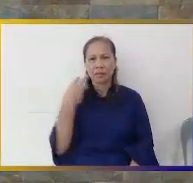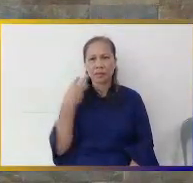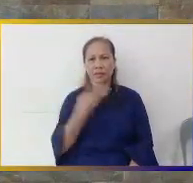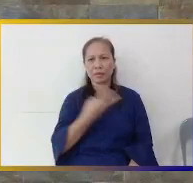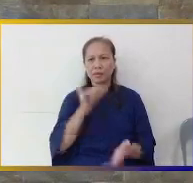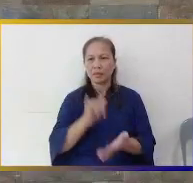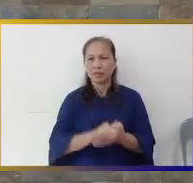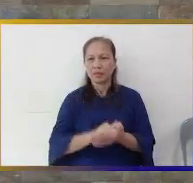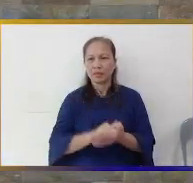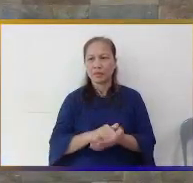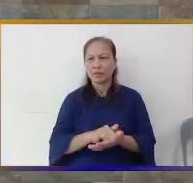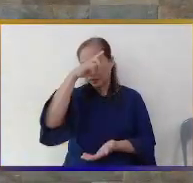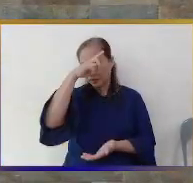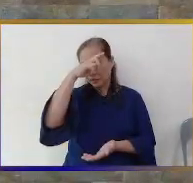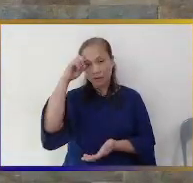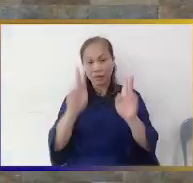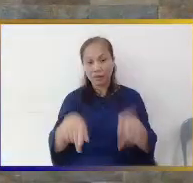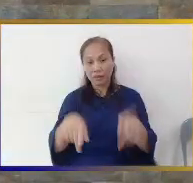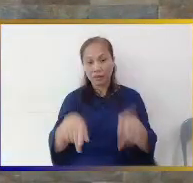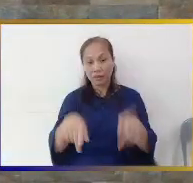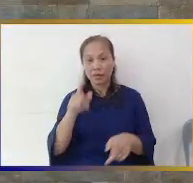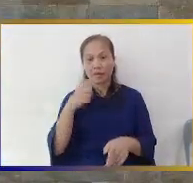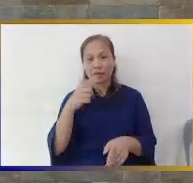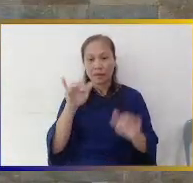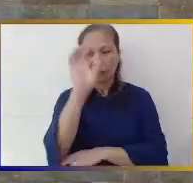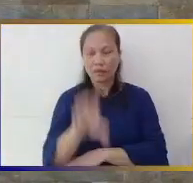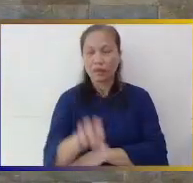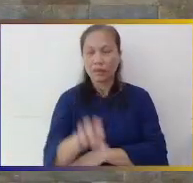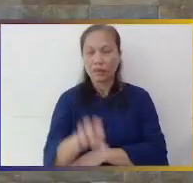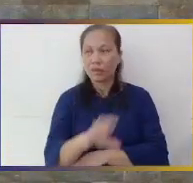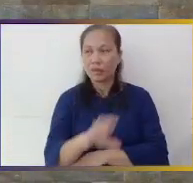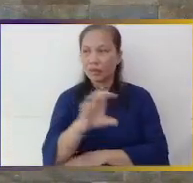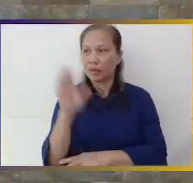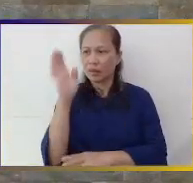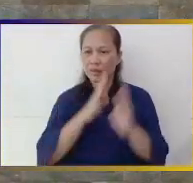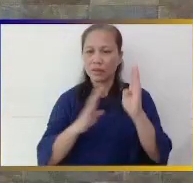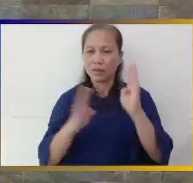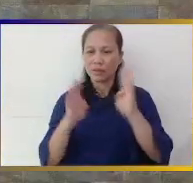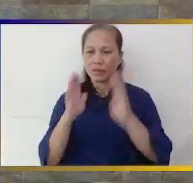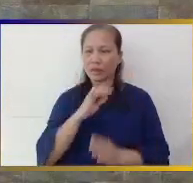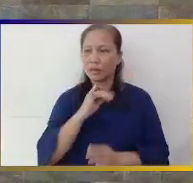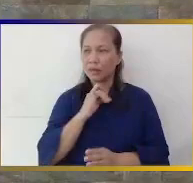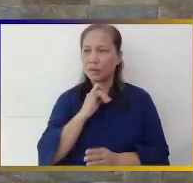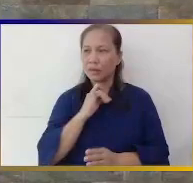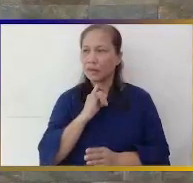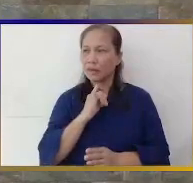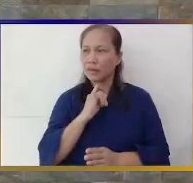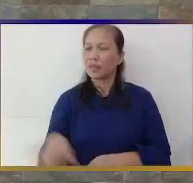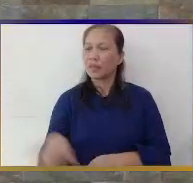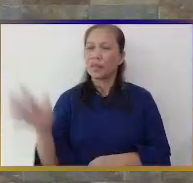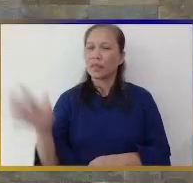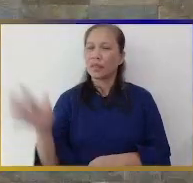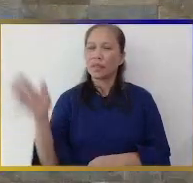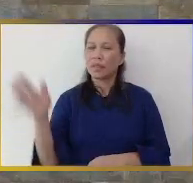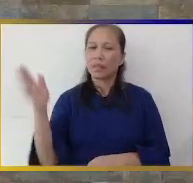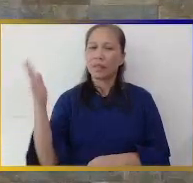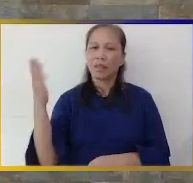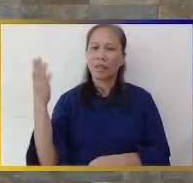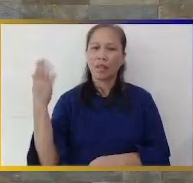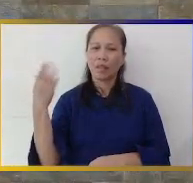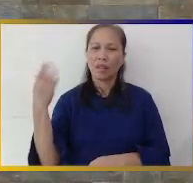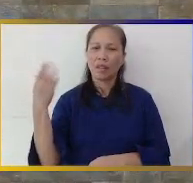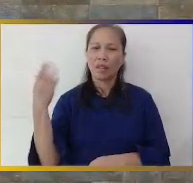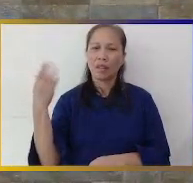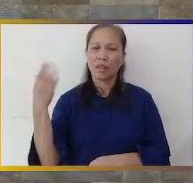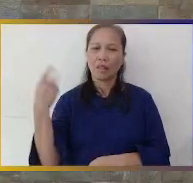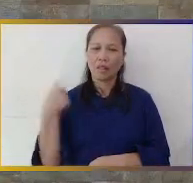person na nasa CR you see but the problem is nagkaroon na sila ng images na kung saan tinuturo